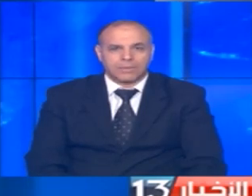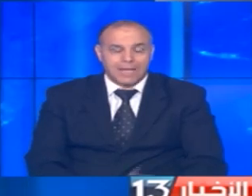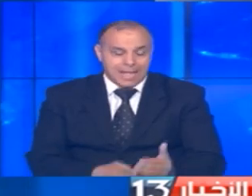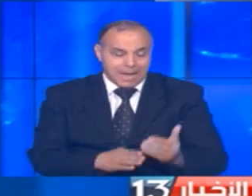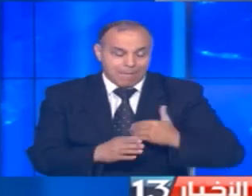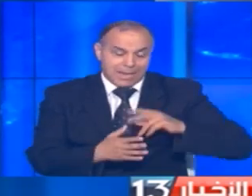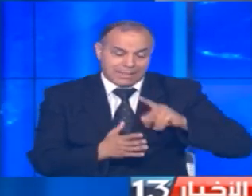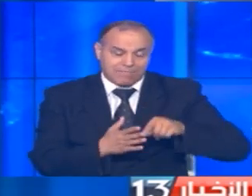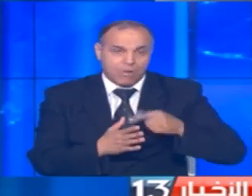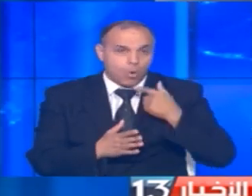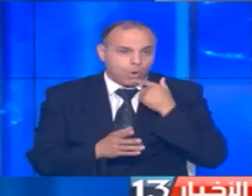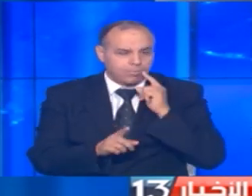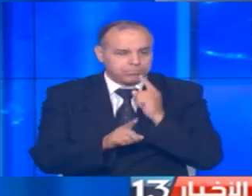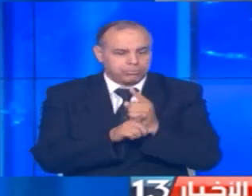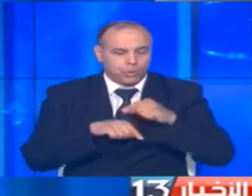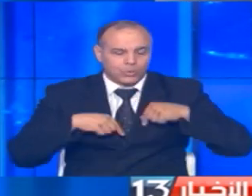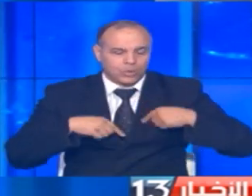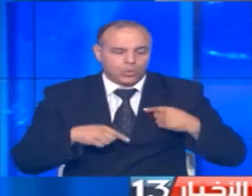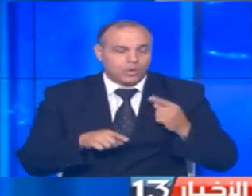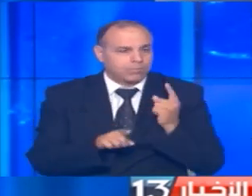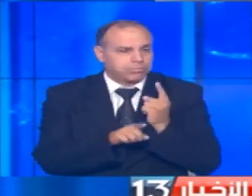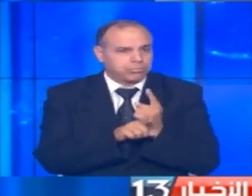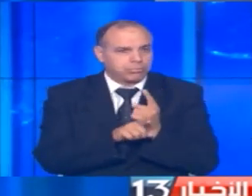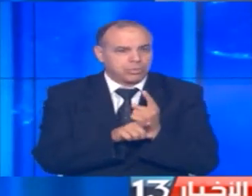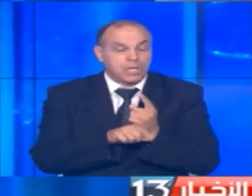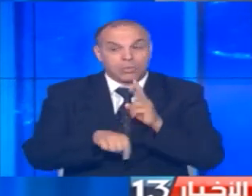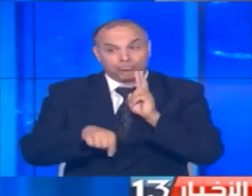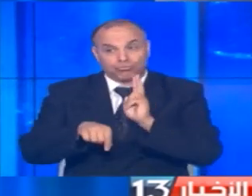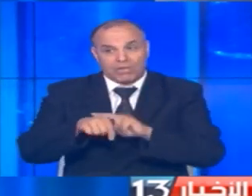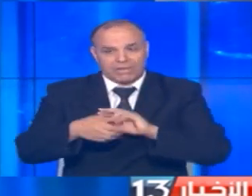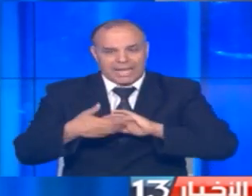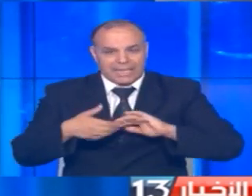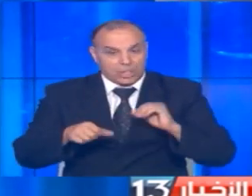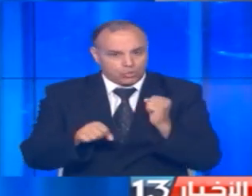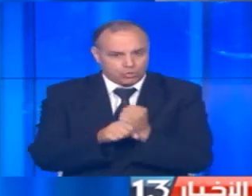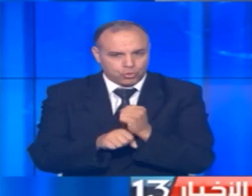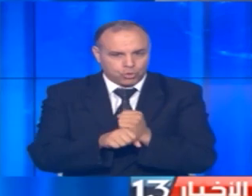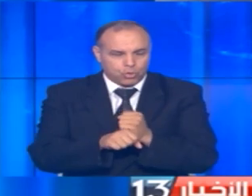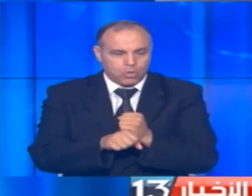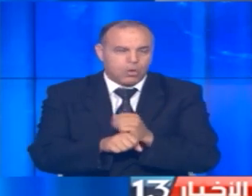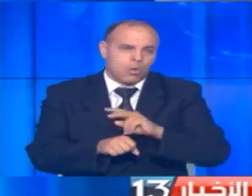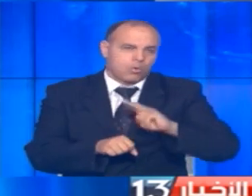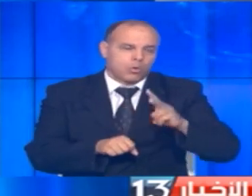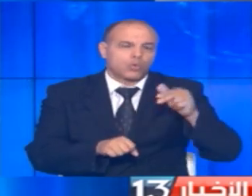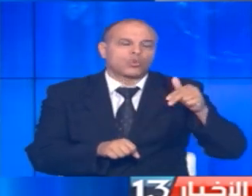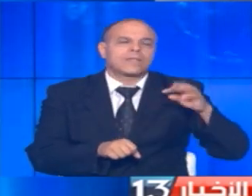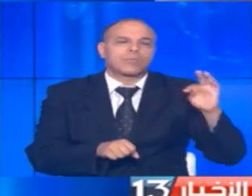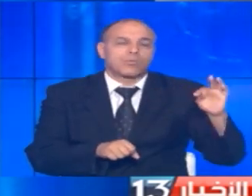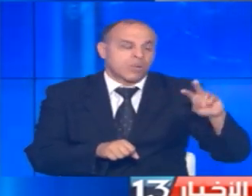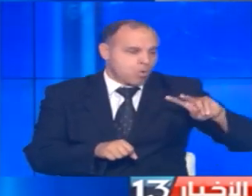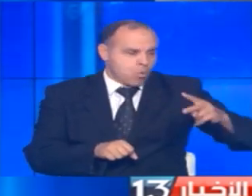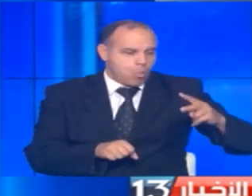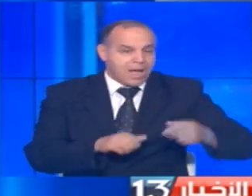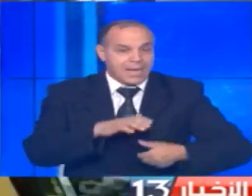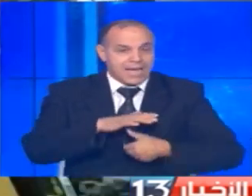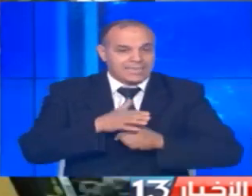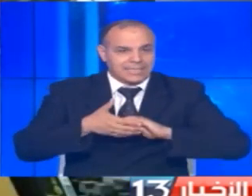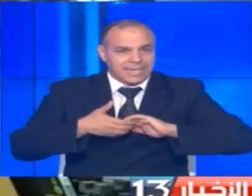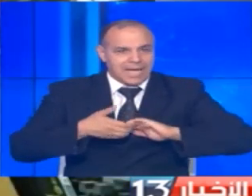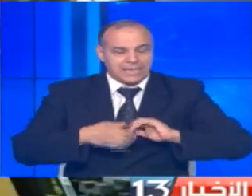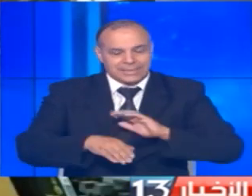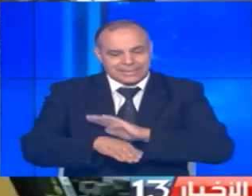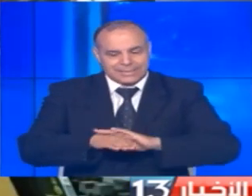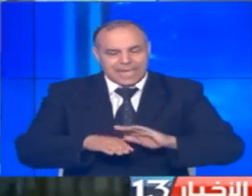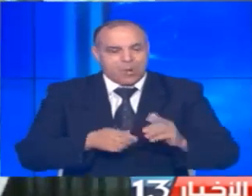وقبل هذا الاتفاق التقى رئيس الحكومة كل من الأمين العام للاتحاد العام التونسي للشغل نور الدين الطبوبي ورئيس الاتحاد